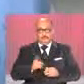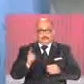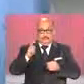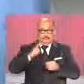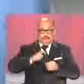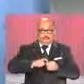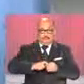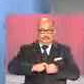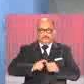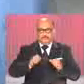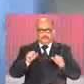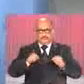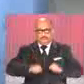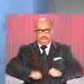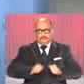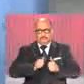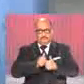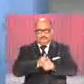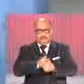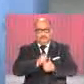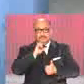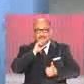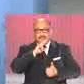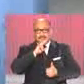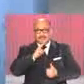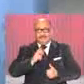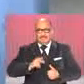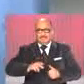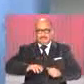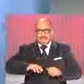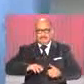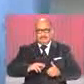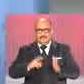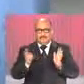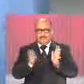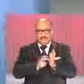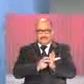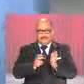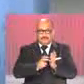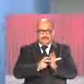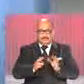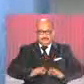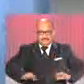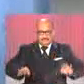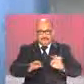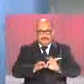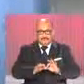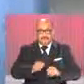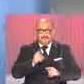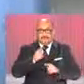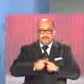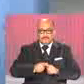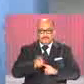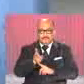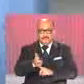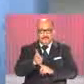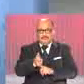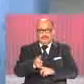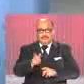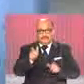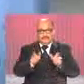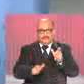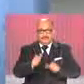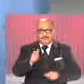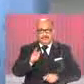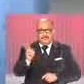هذه خطوة مهمة نسير فيها بحثا عن العدالة من خلال الخيار القانوني، وهو خيار سلمي وخيار